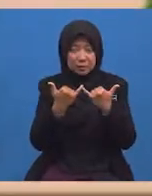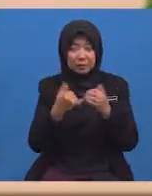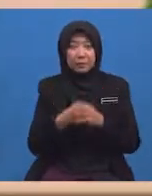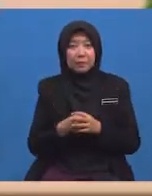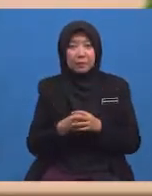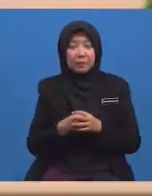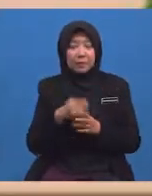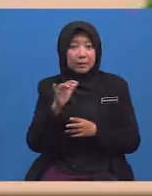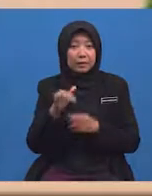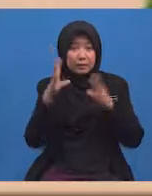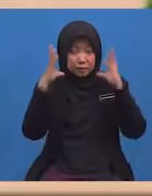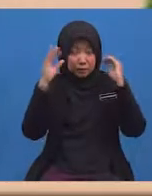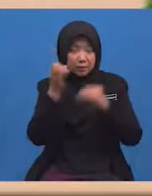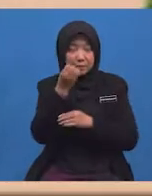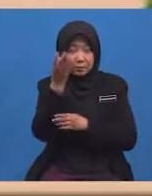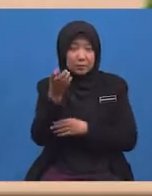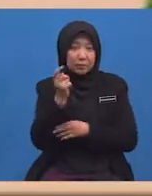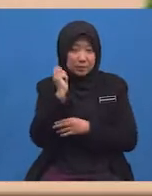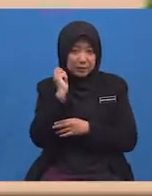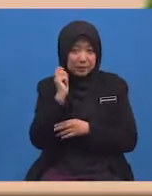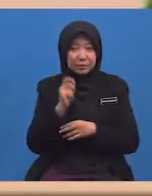yang cikgu jelaskan sebentar tadi.